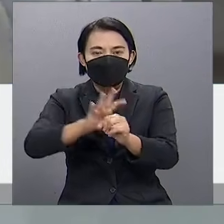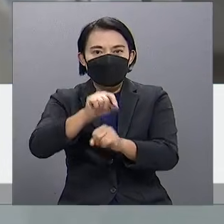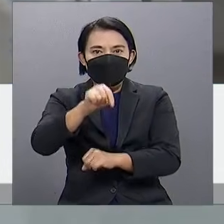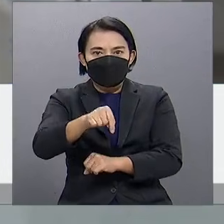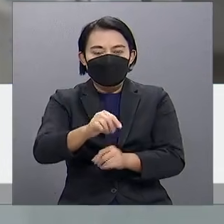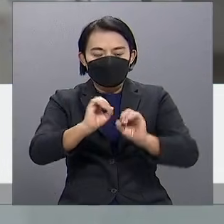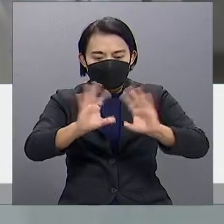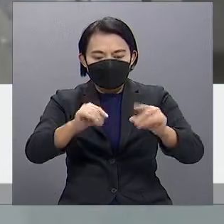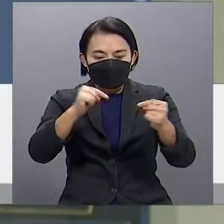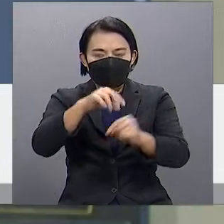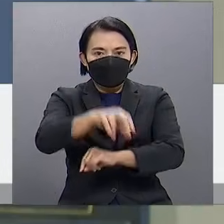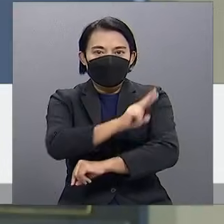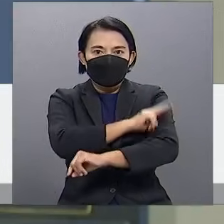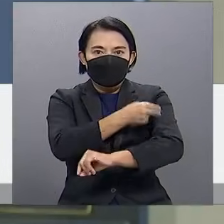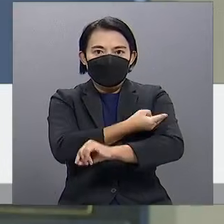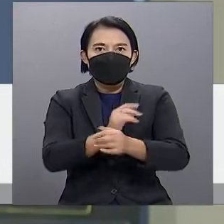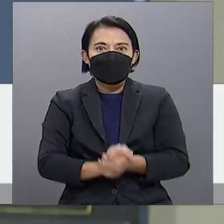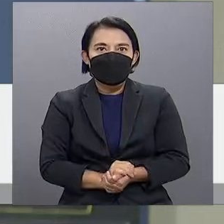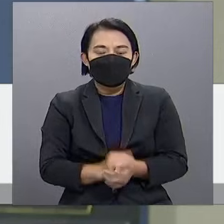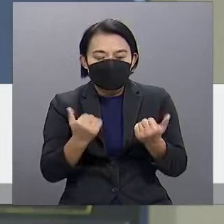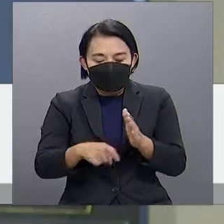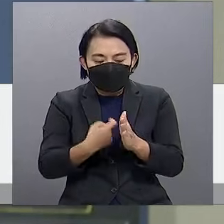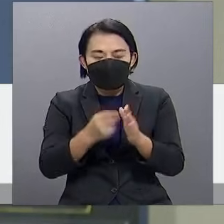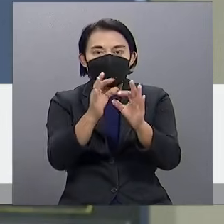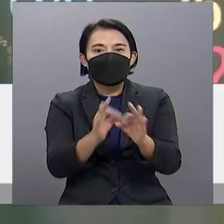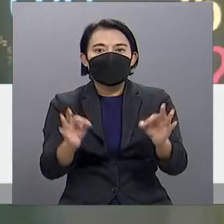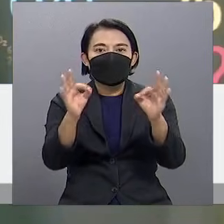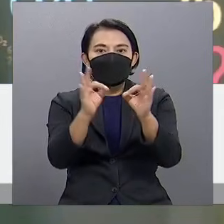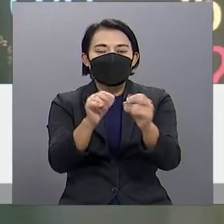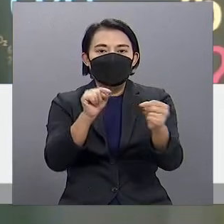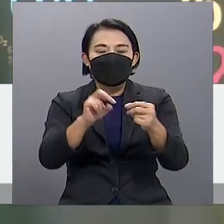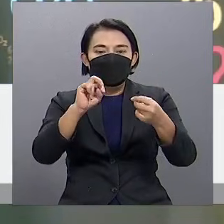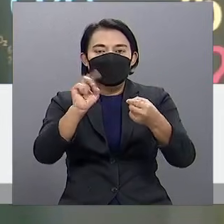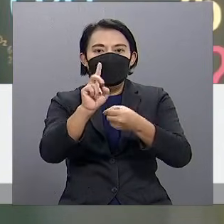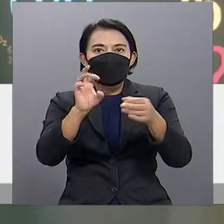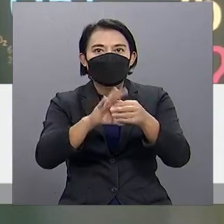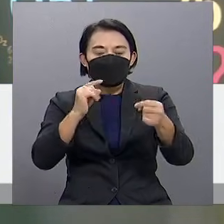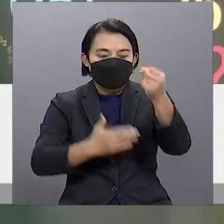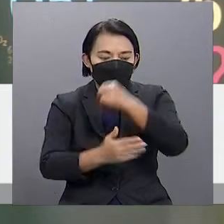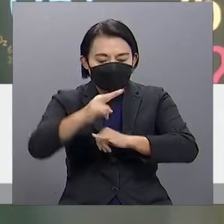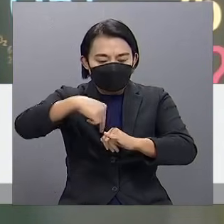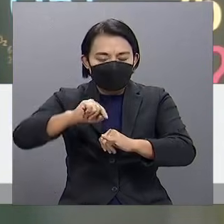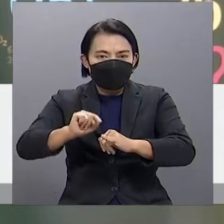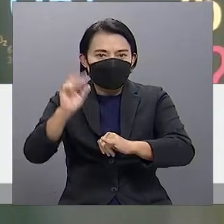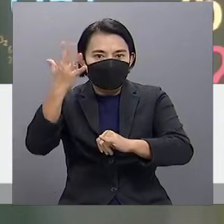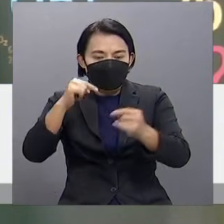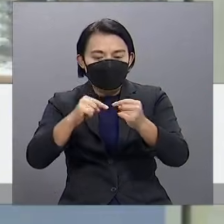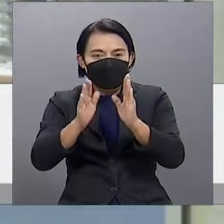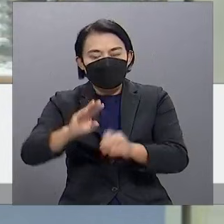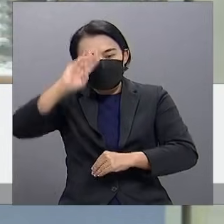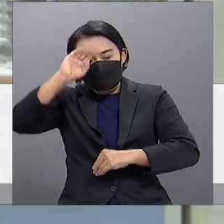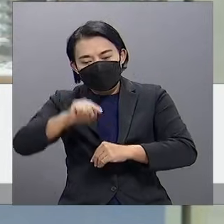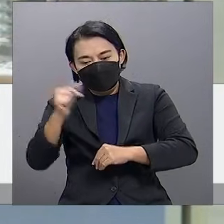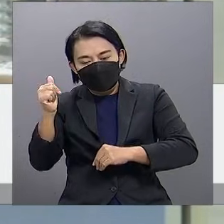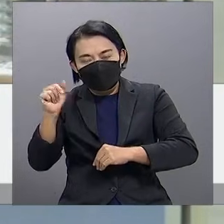าบาลกำลังเป็นปัจจัยสำคัญที่ส่งผลต่อการขาดโอกาสในการรักษาของผู้ป่วยโรคอื่นๆอย่างเลี่ยงไม่ได้ค่ะ